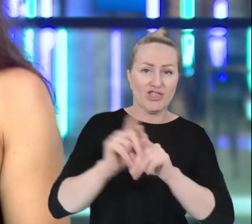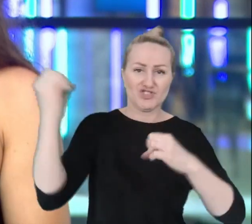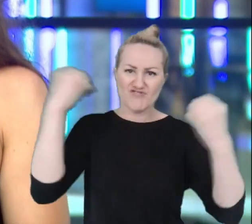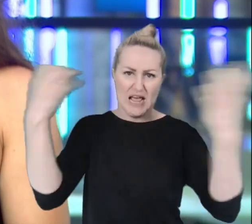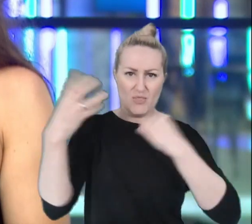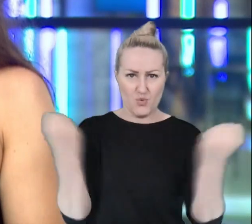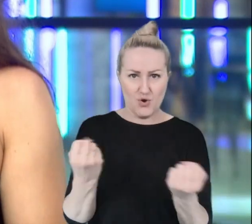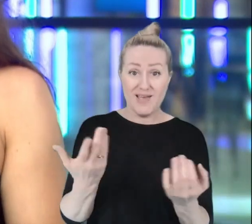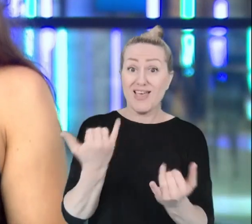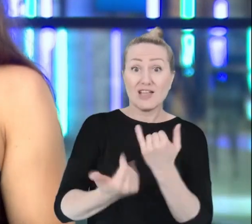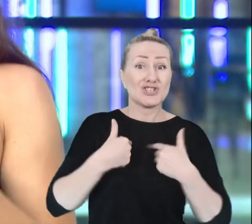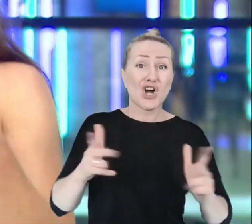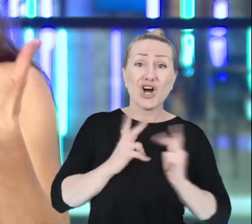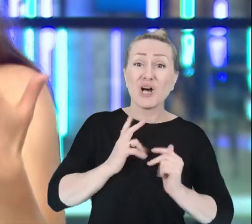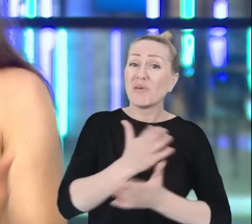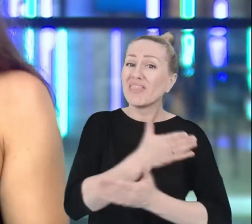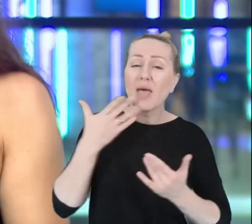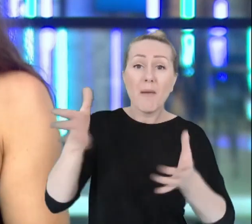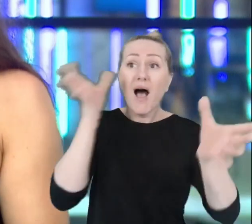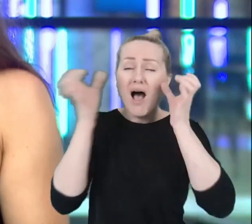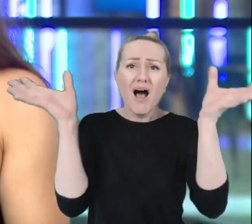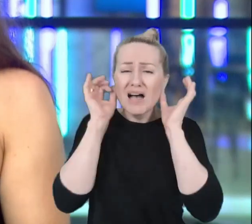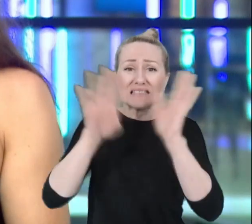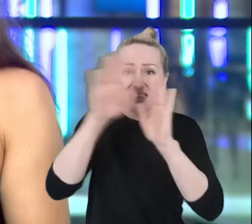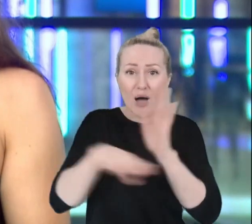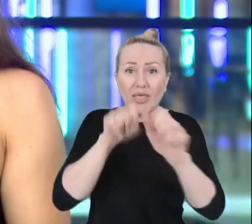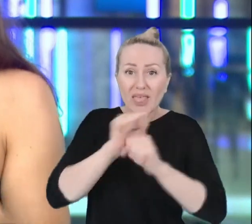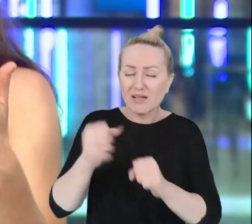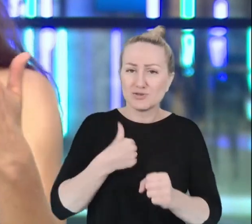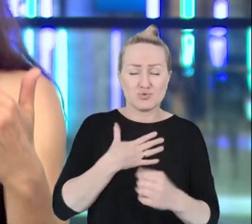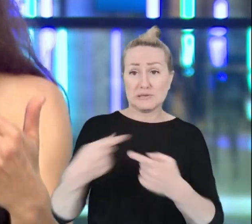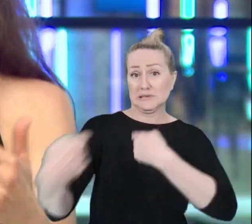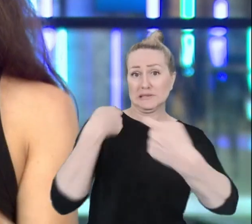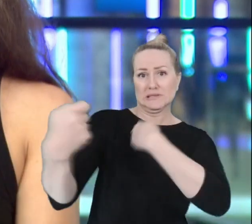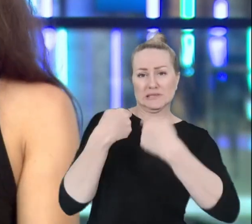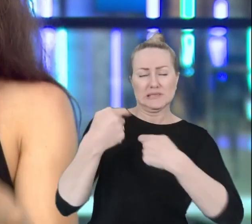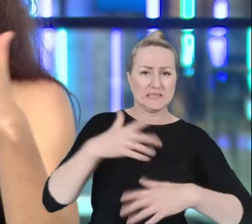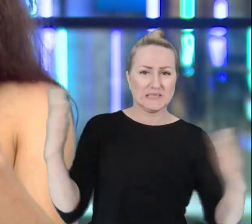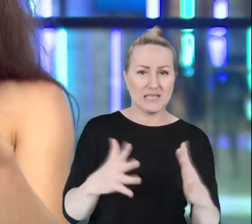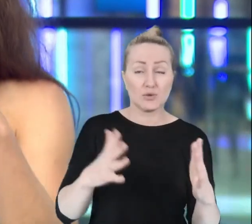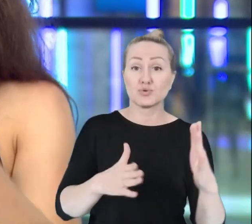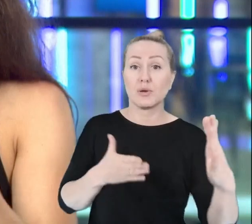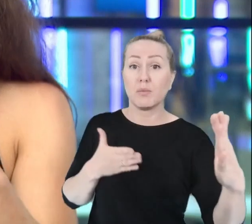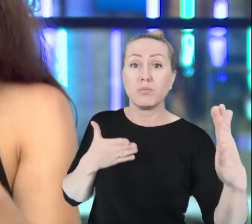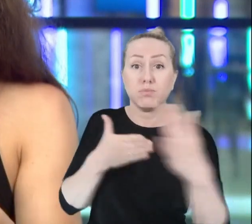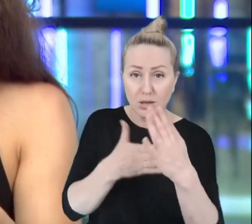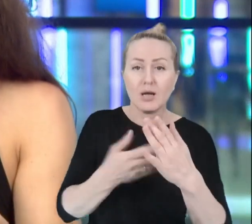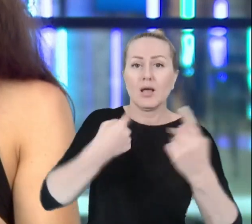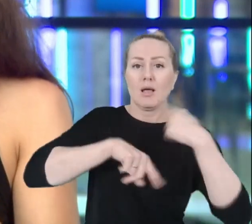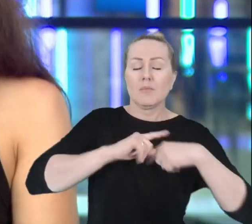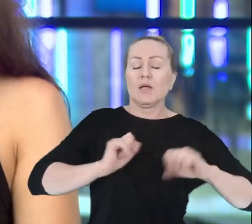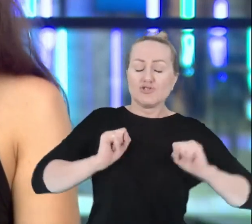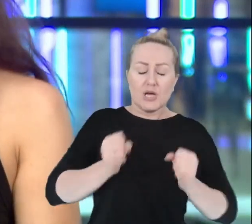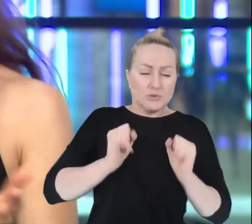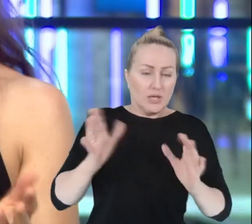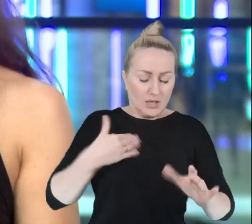nie odpoczywamy sensorycznie, doznajemy przestymulowania i w pewnym momencie, do pewnego momentu nasz układ nerwowy jeszcze pomieści kolejne bodźce, no a